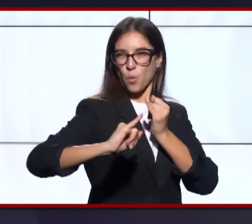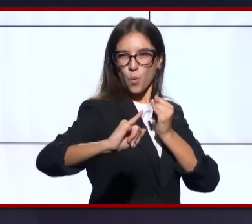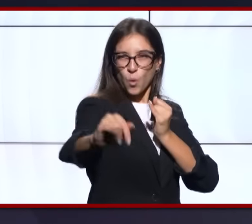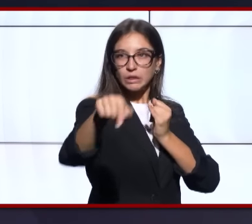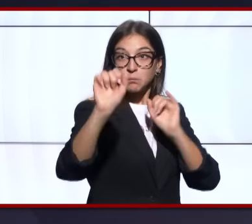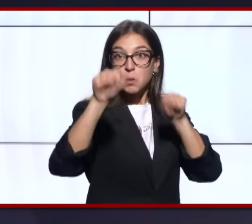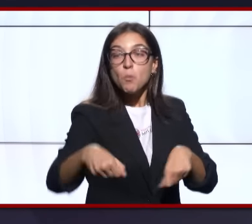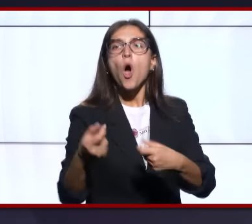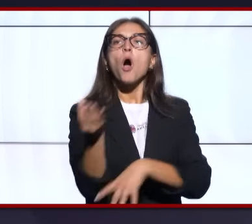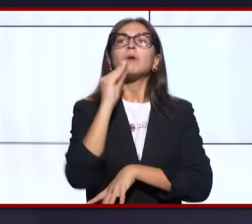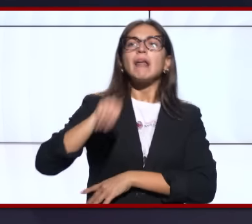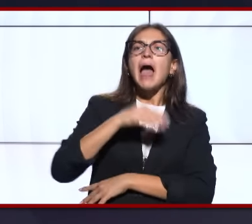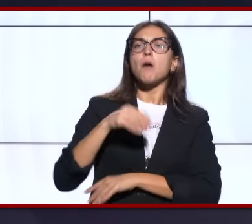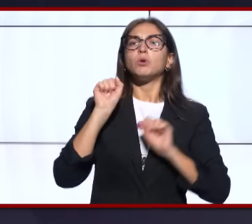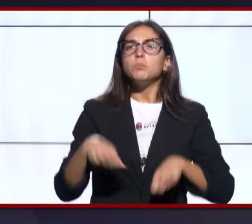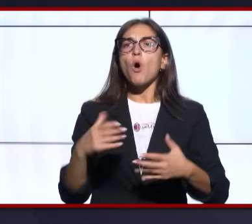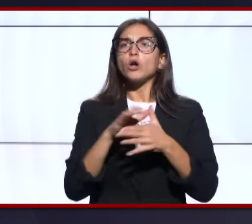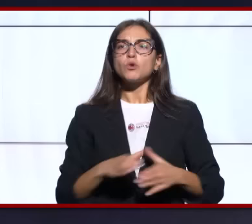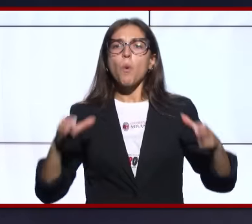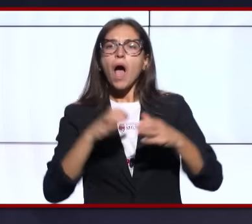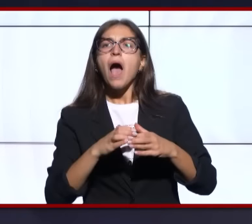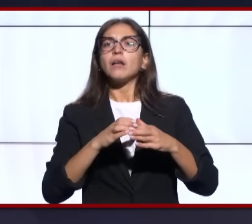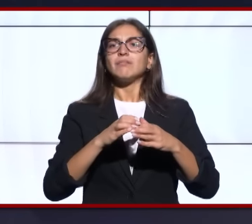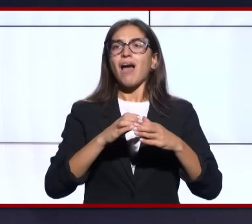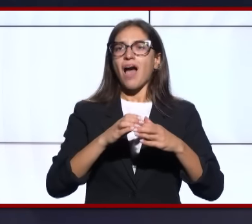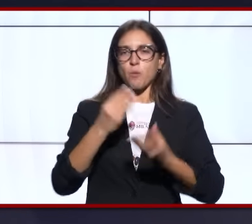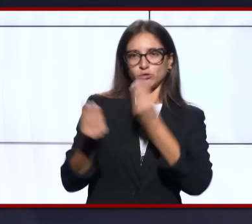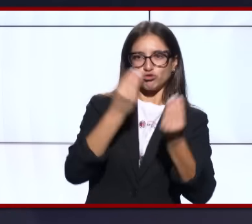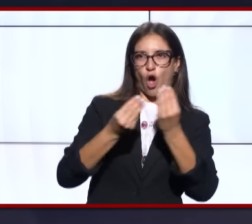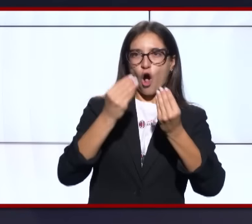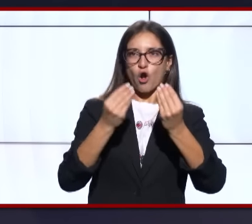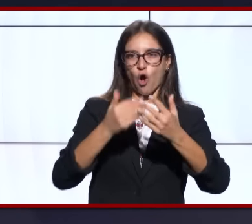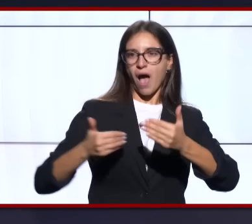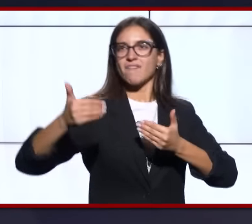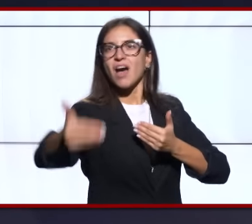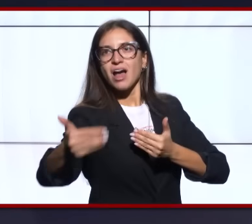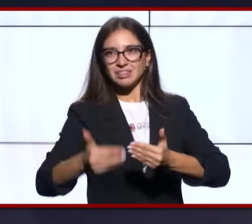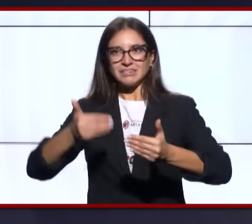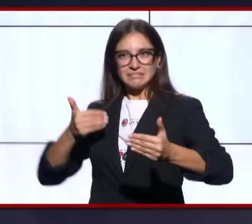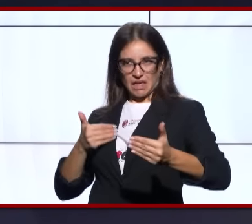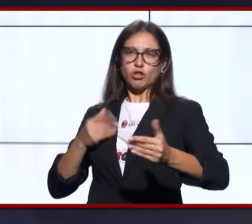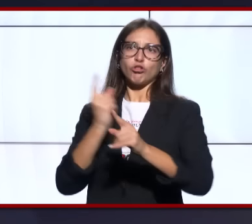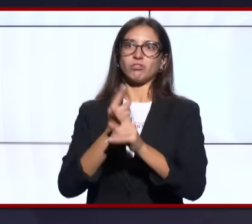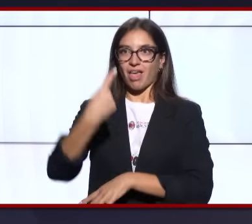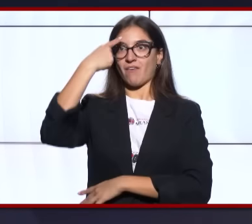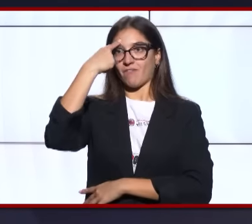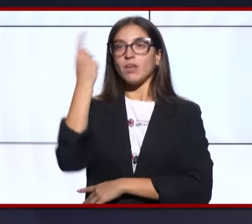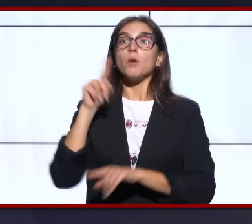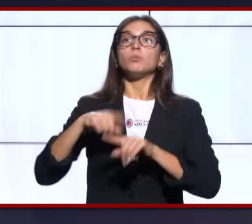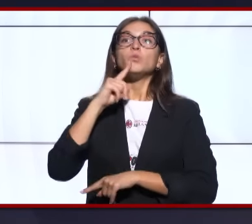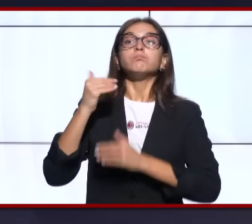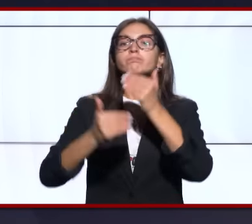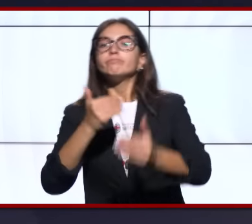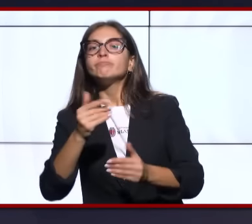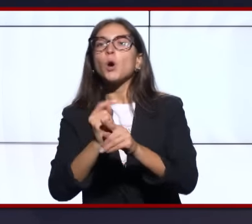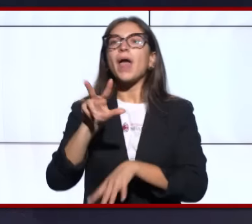o che pressa alto o che abbassa in blocco basso È una cosa che anche dobbiamo migliorare gli ultimi 30